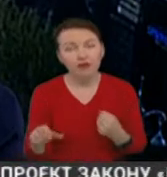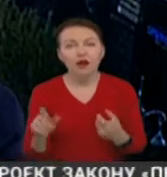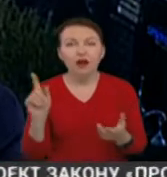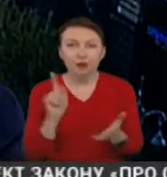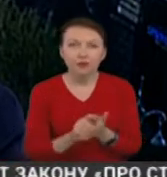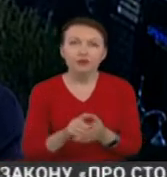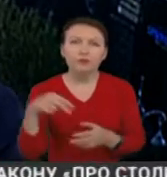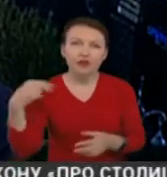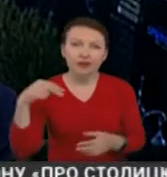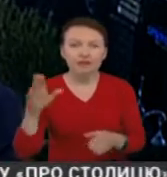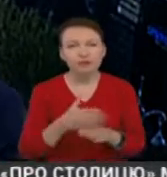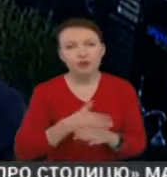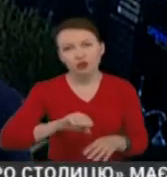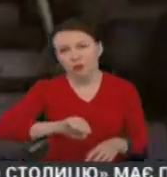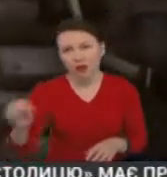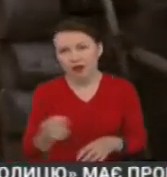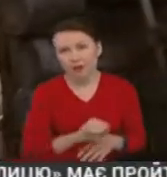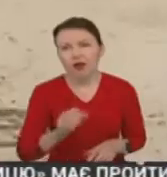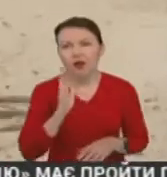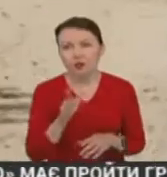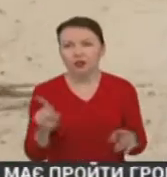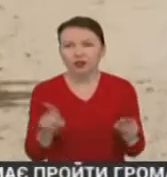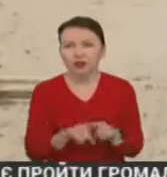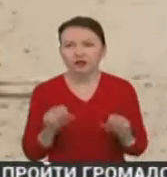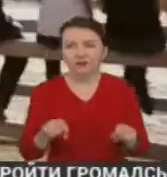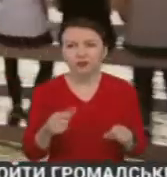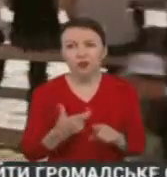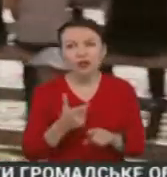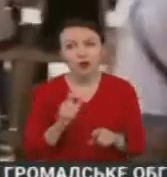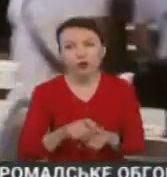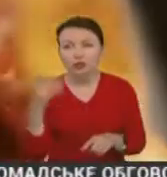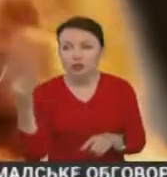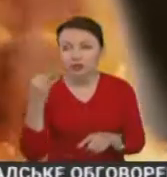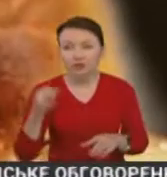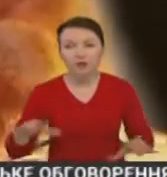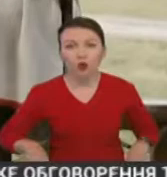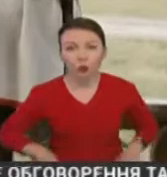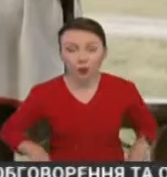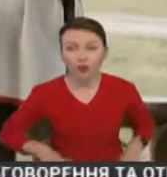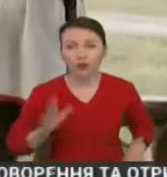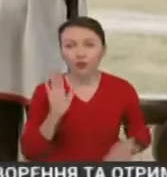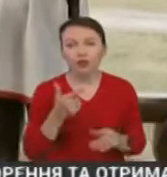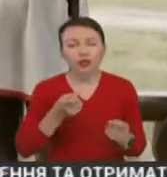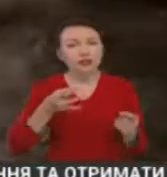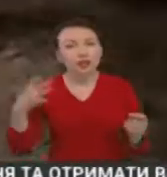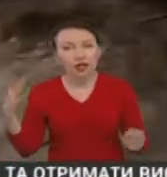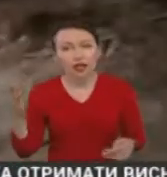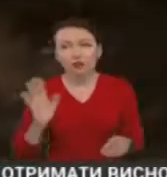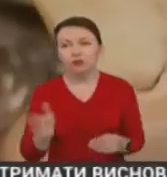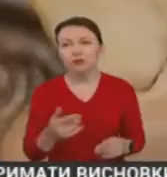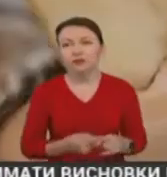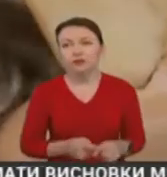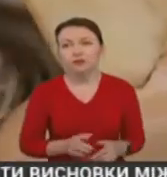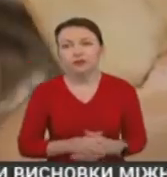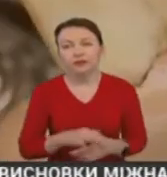в перервах між боями буде така можливість, це да, це цікаво. Там и кони будут, так сказать, и стрельбы будут,